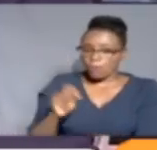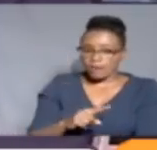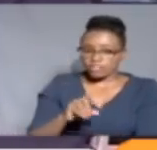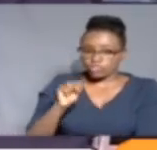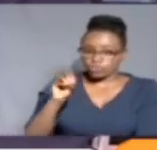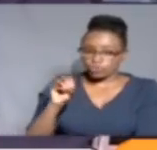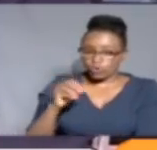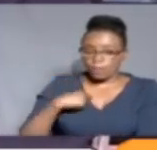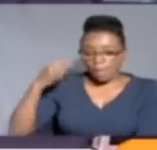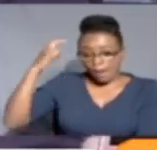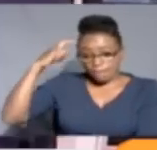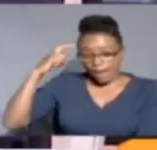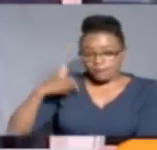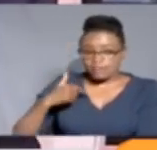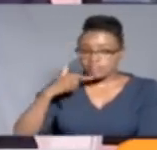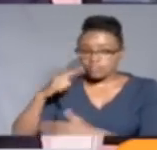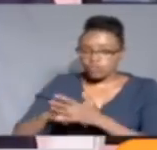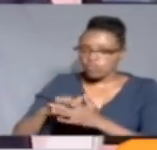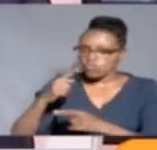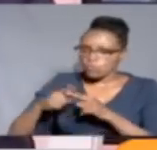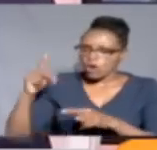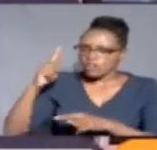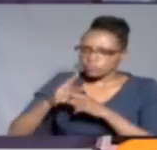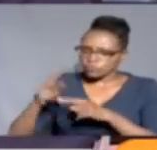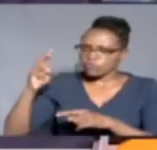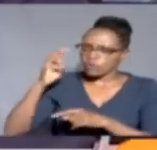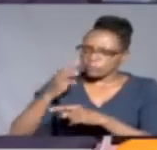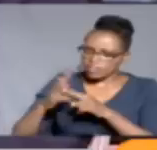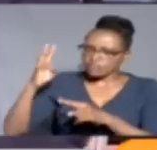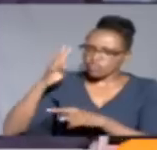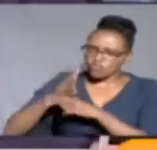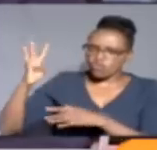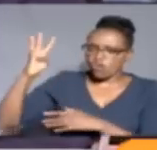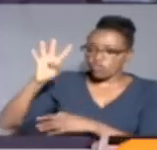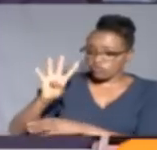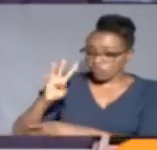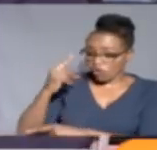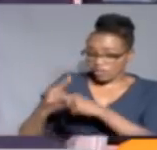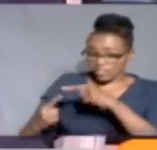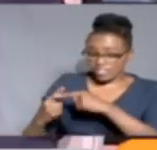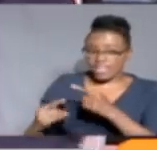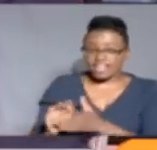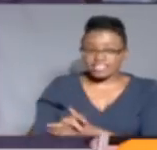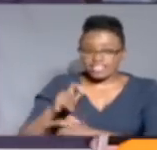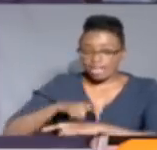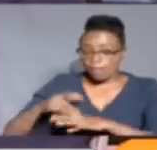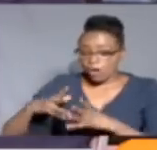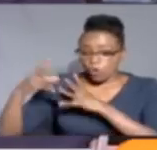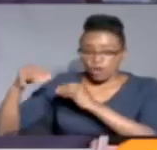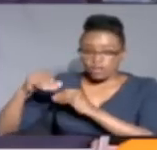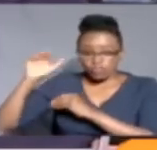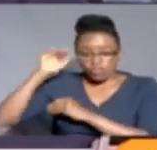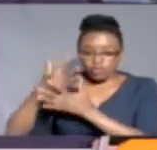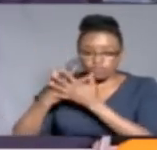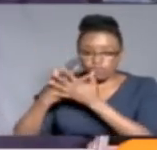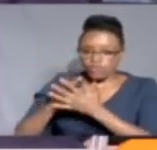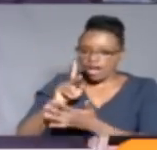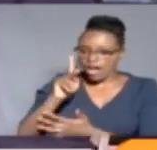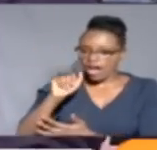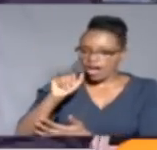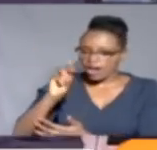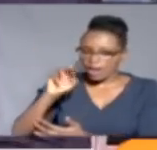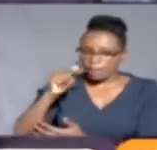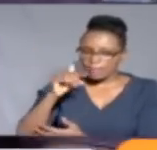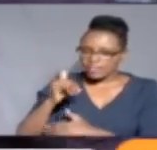So mimi akili yangu ilipiga form 1, form 2 na form 3 na form 4 years. So vile nilienda nikasikia mfungwa kamiti nikaenda